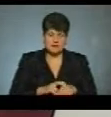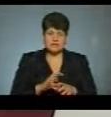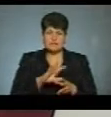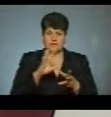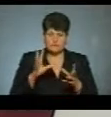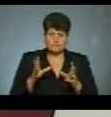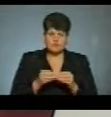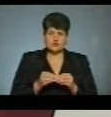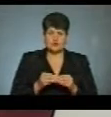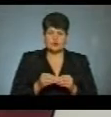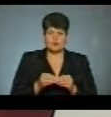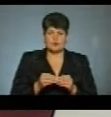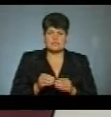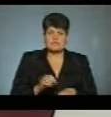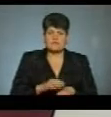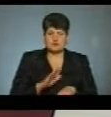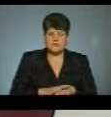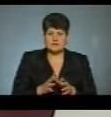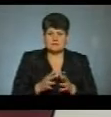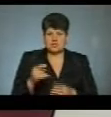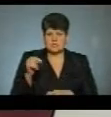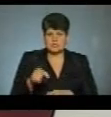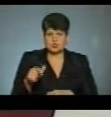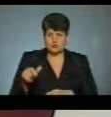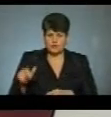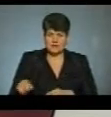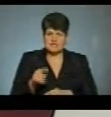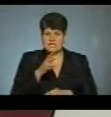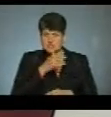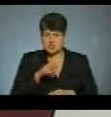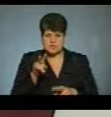близько 1000 людей, які контактували із хворими на коронавірус. За